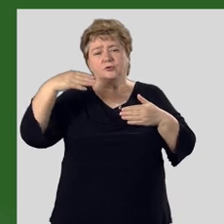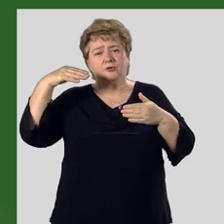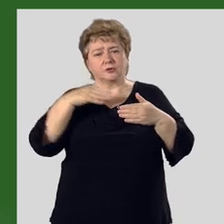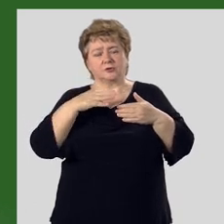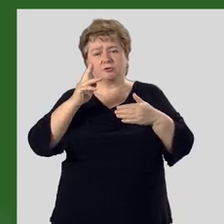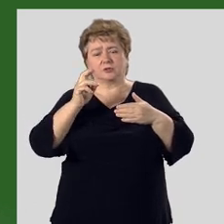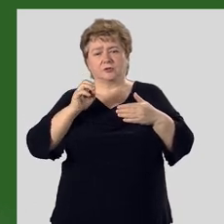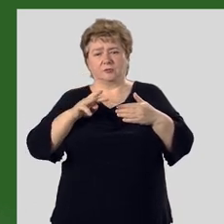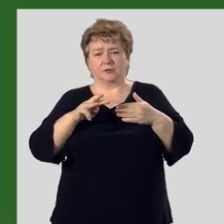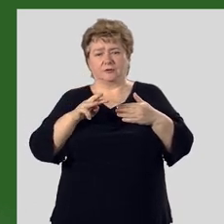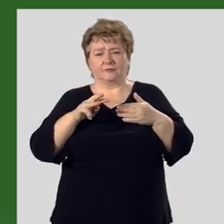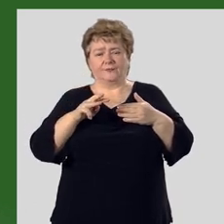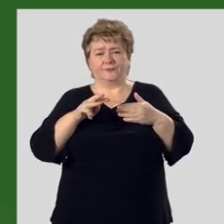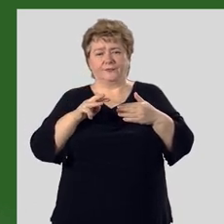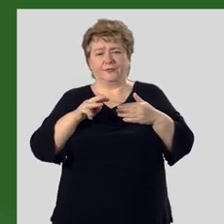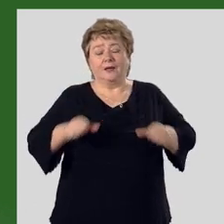тысяч километров.